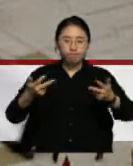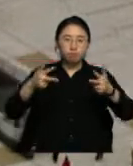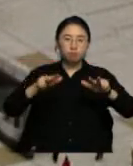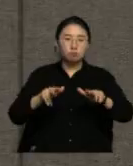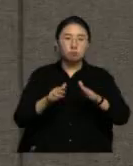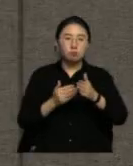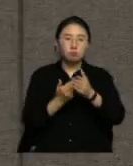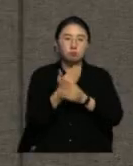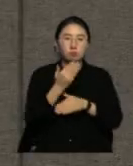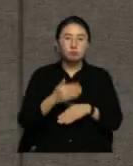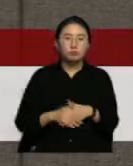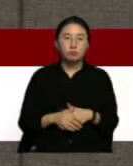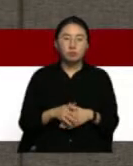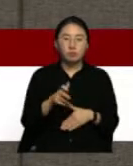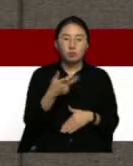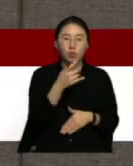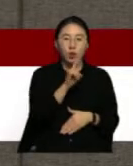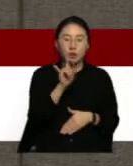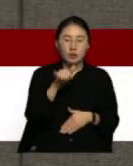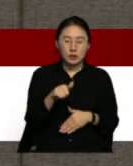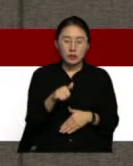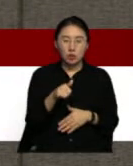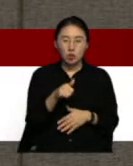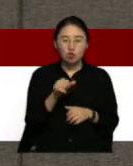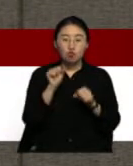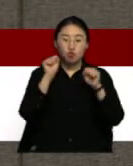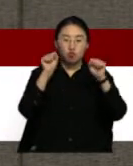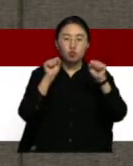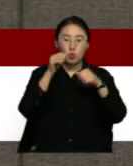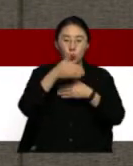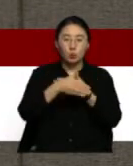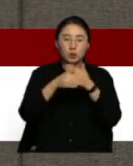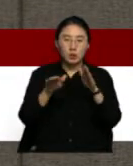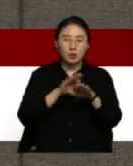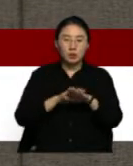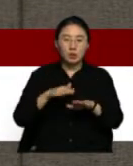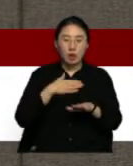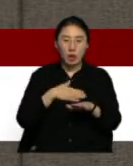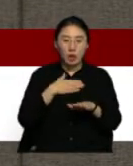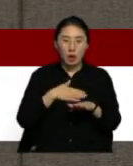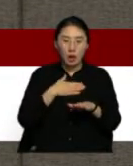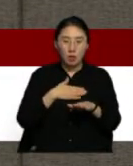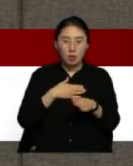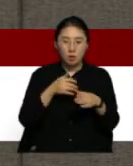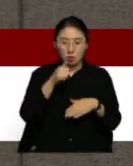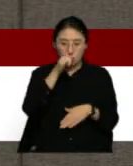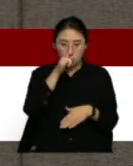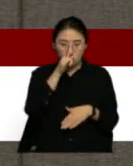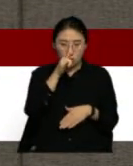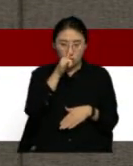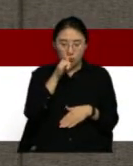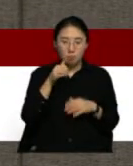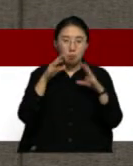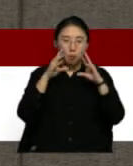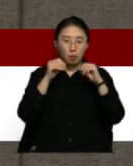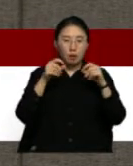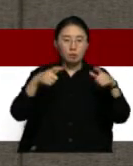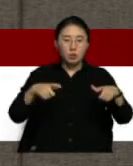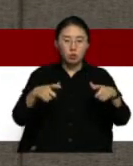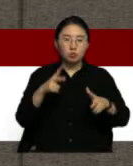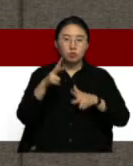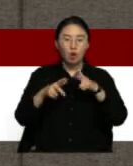조성됩니다. 코엑스 잠실 운동장일 때는 그 잘 아시다시피 국제기로 복합지구 조성 지금